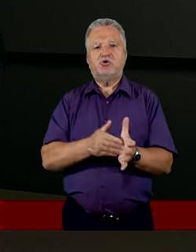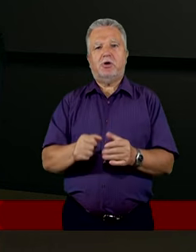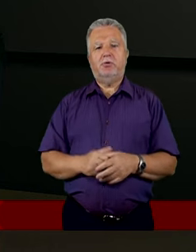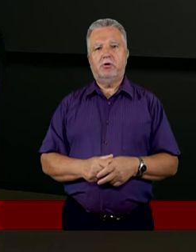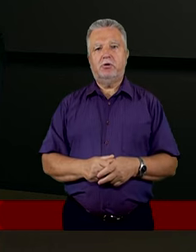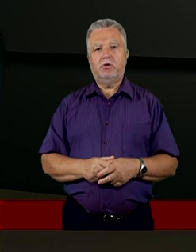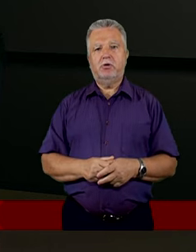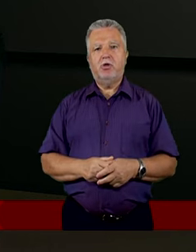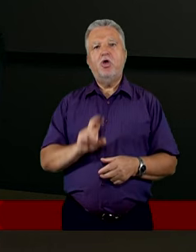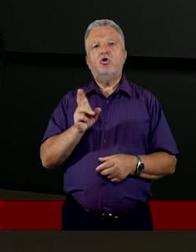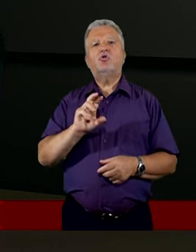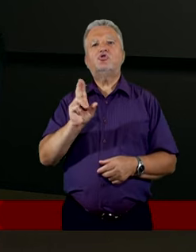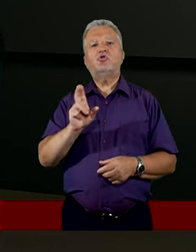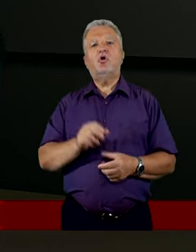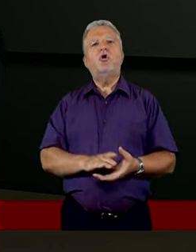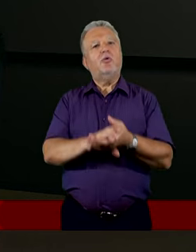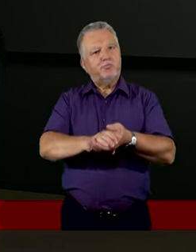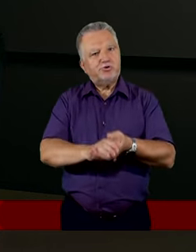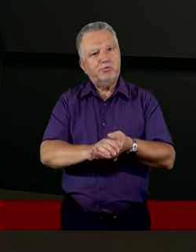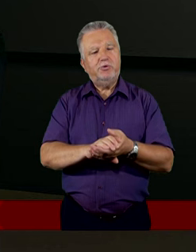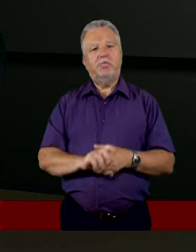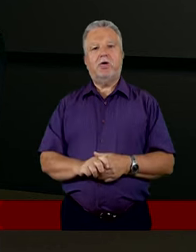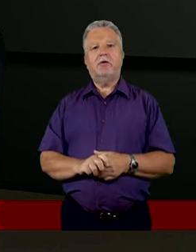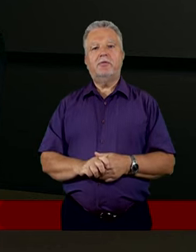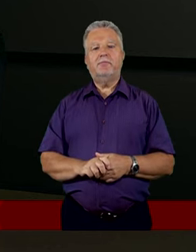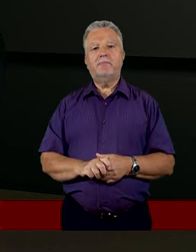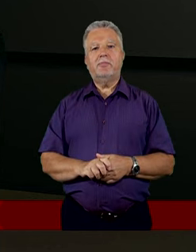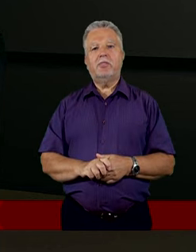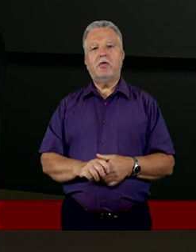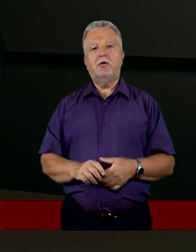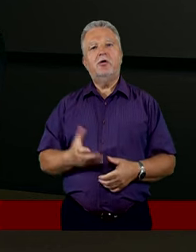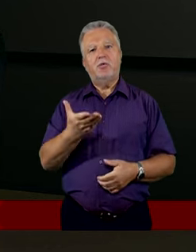potrzebny. Ktoś, kto może przywita przy drzwiach,